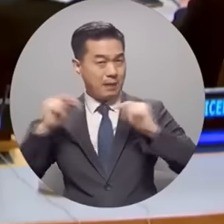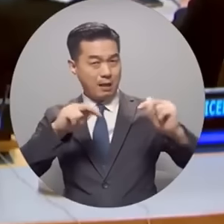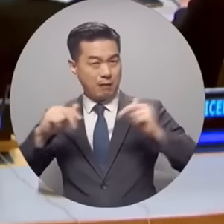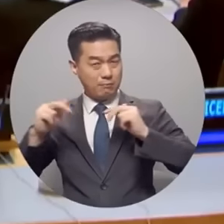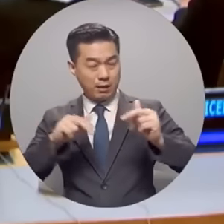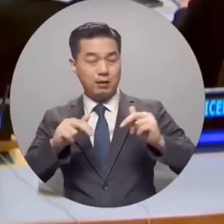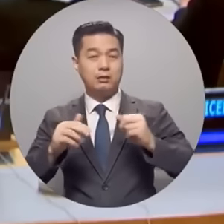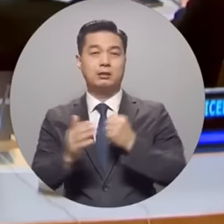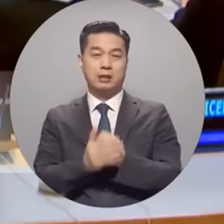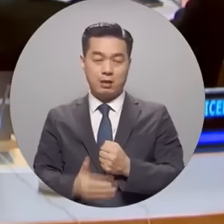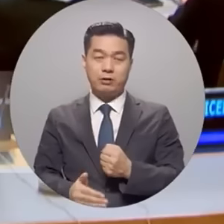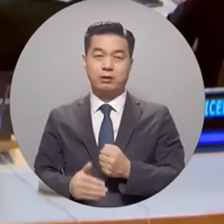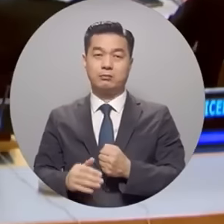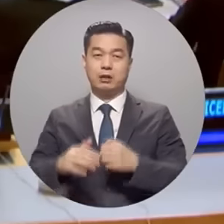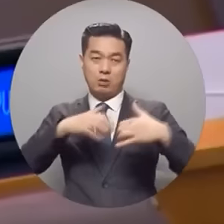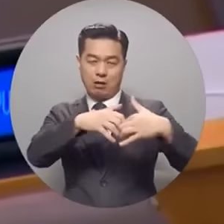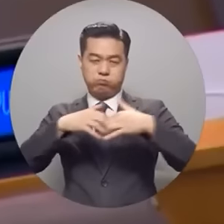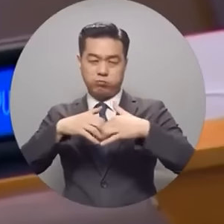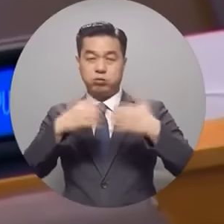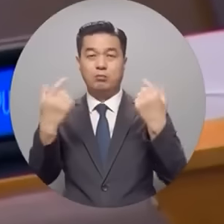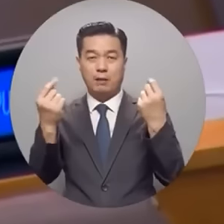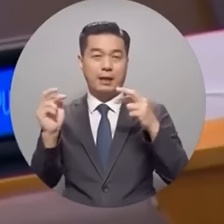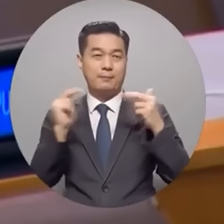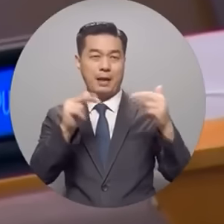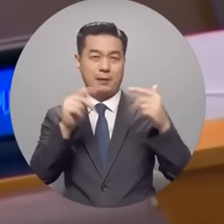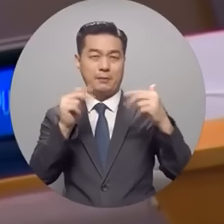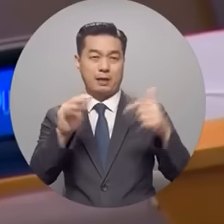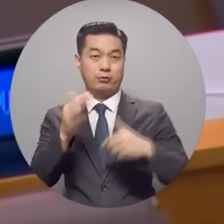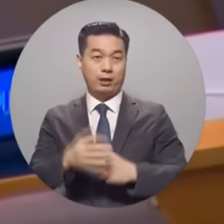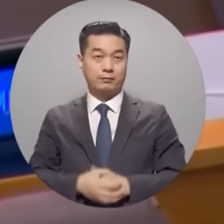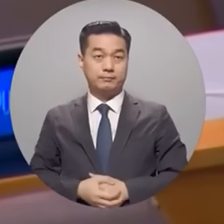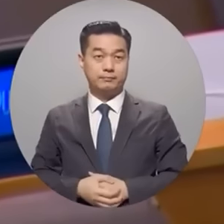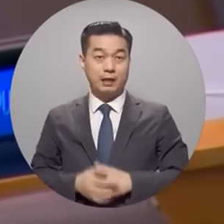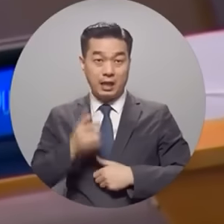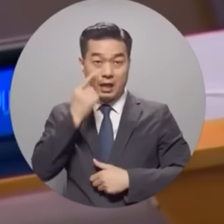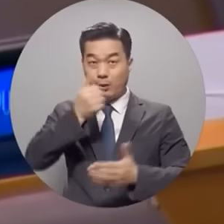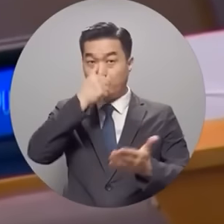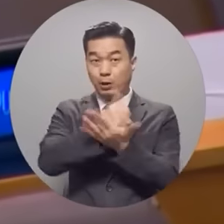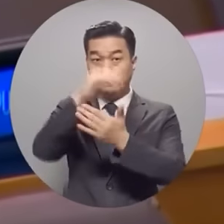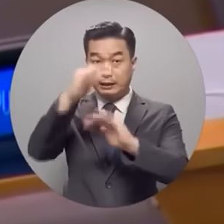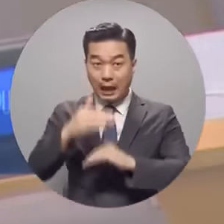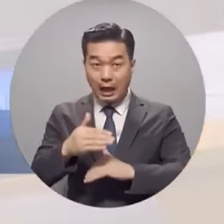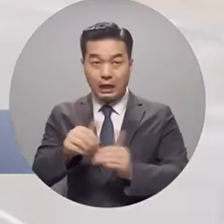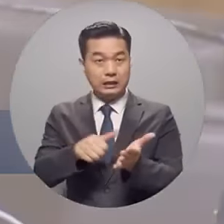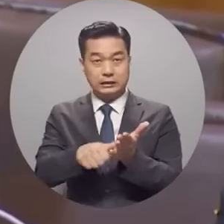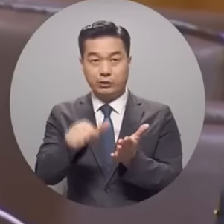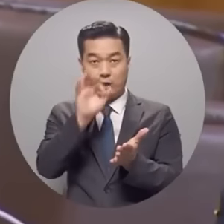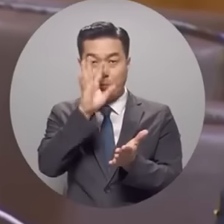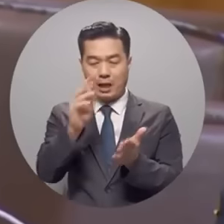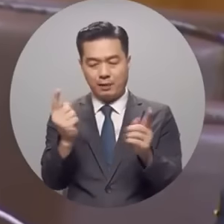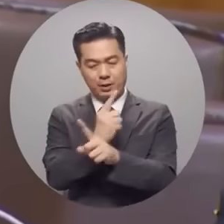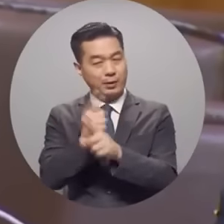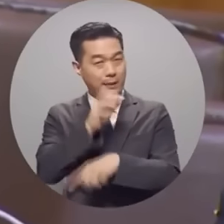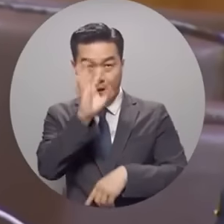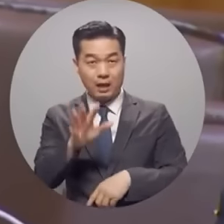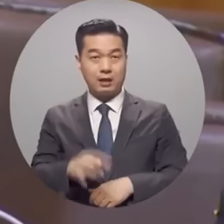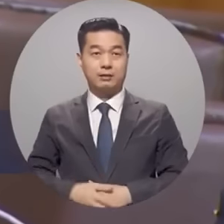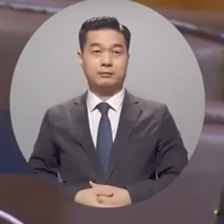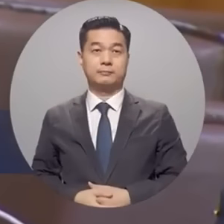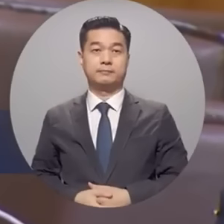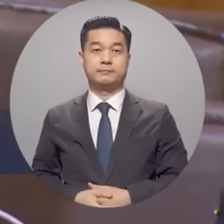통해 공방을 이어갔습니다. Japan's crime can neither be erased nor changed. The claims